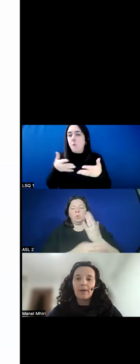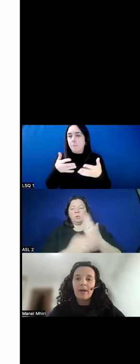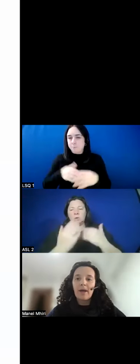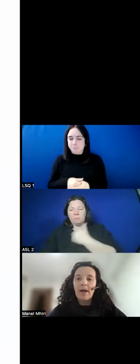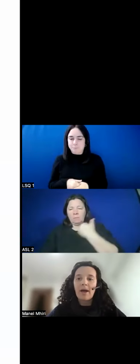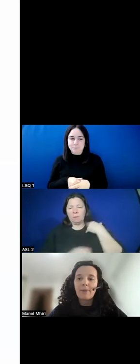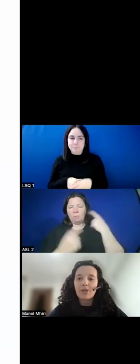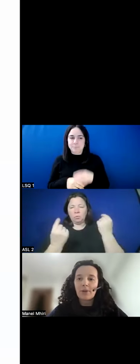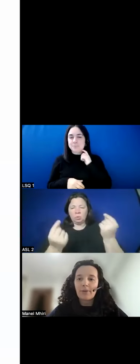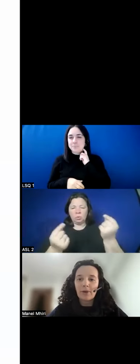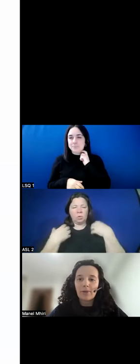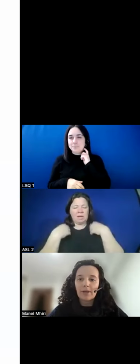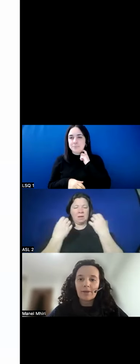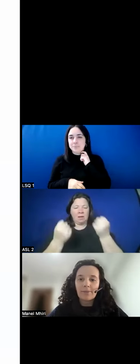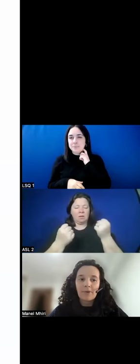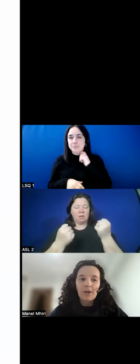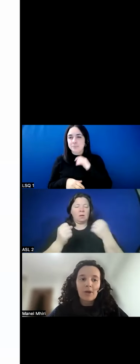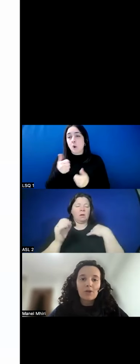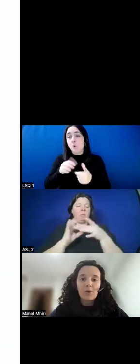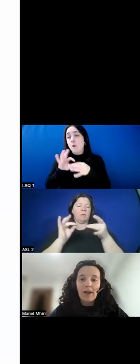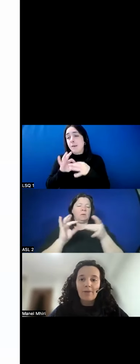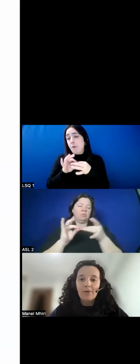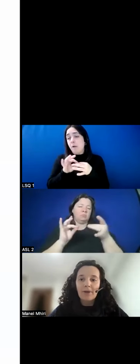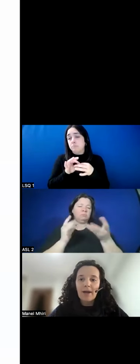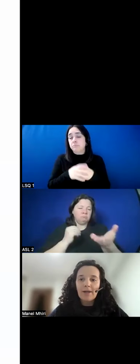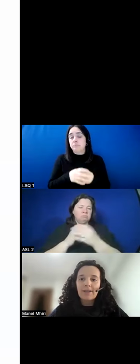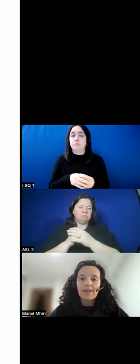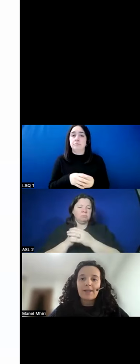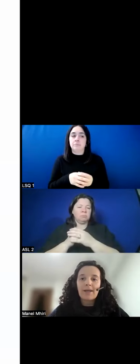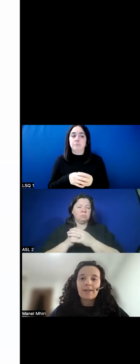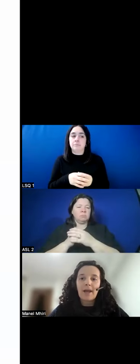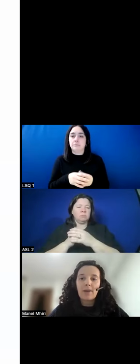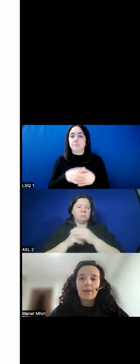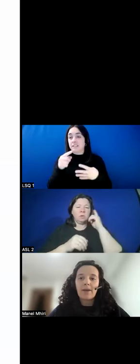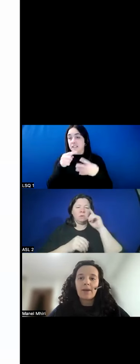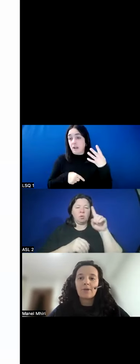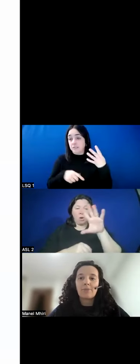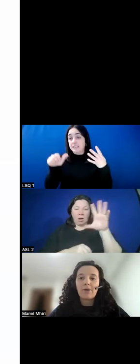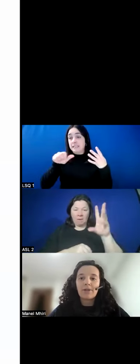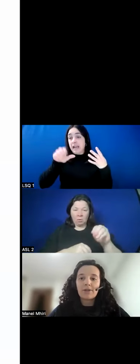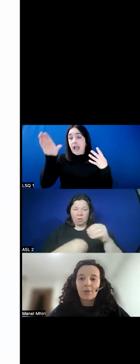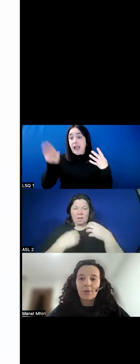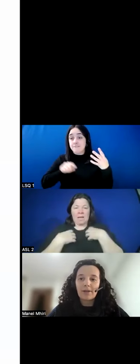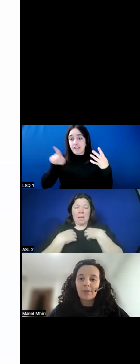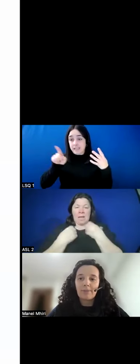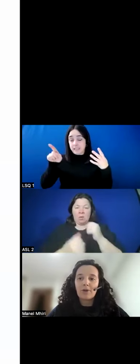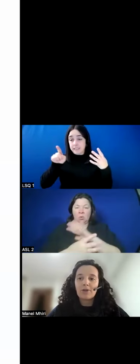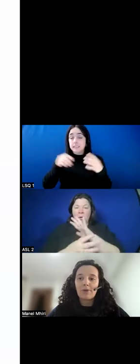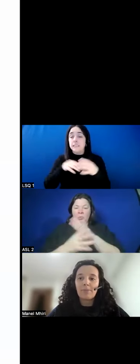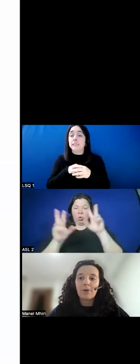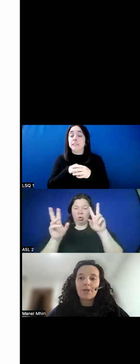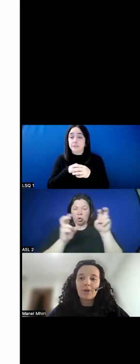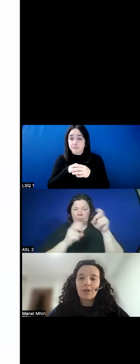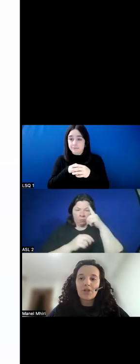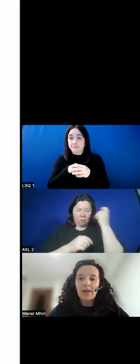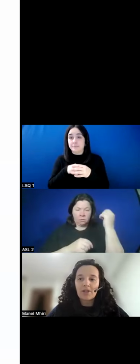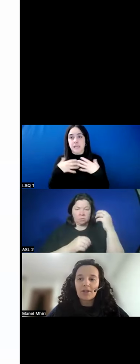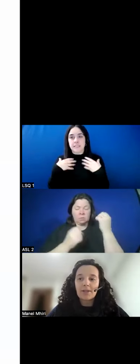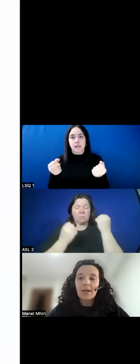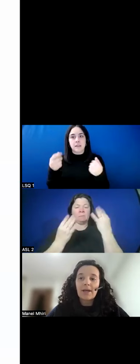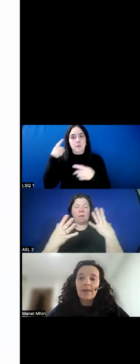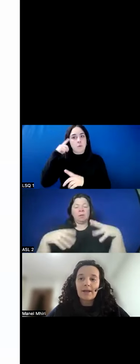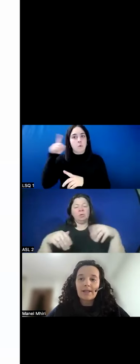ou le travail que certains de nos membres font sur la santé, je vais mentionner les points suivants. En Afrique, comme je l'ai dit, la santé est un sujet